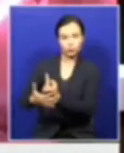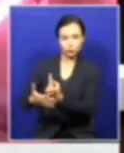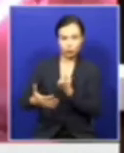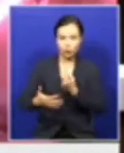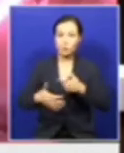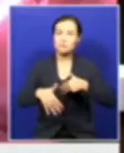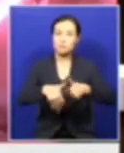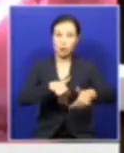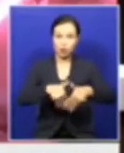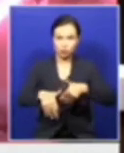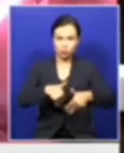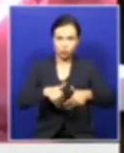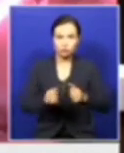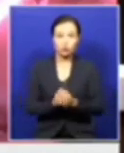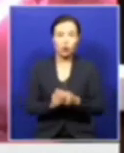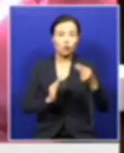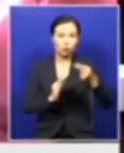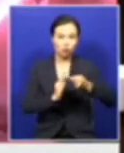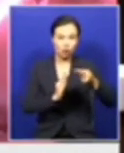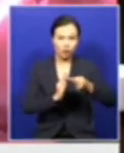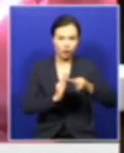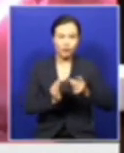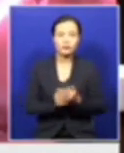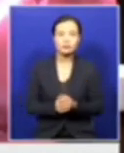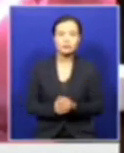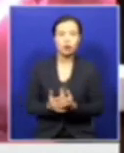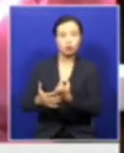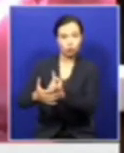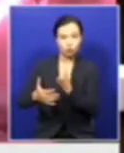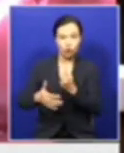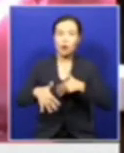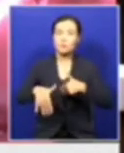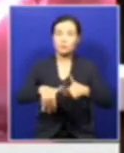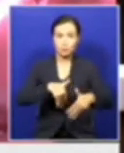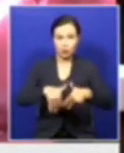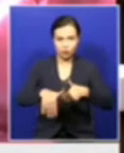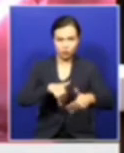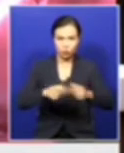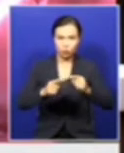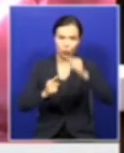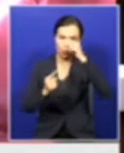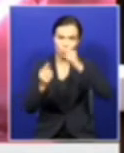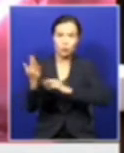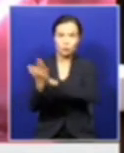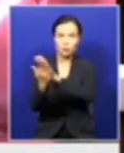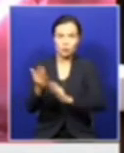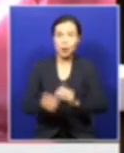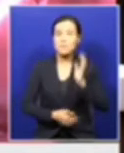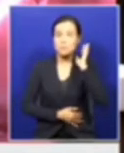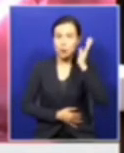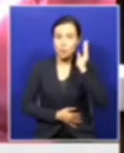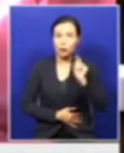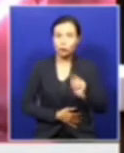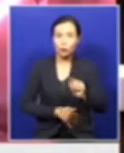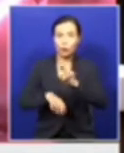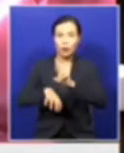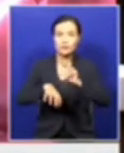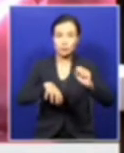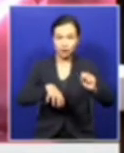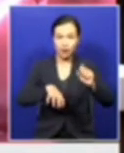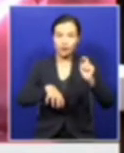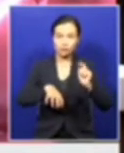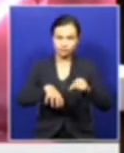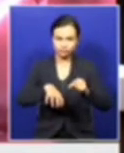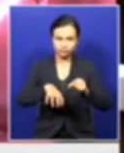พี่น้องประชาชนชาวจังหวัดหนองคายได้เป็นตัวแทนของพี่น้องประชาชนคนไทยอภิปรายในสภาผู้แทนราษฎรแห่ง